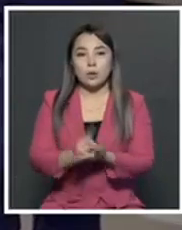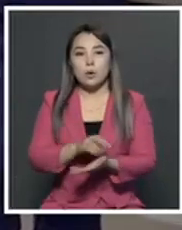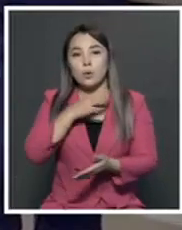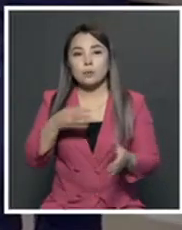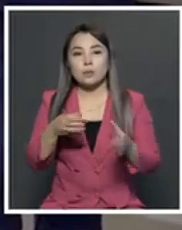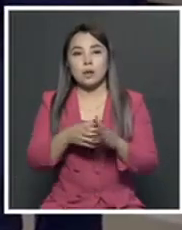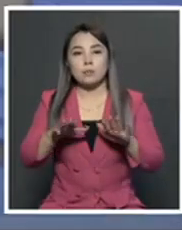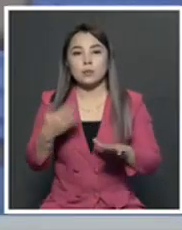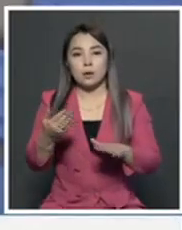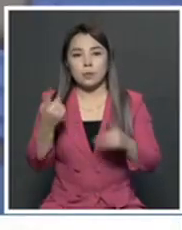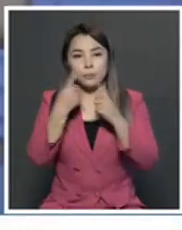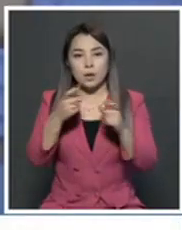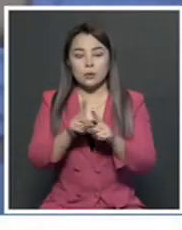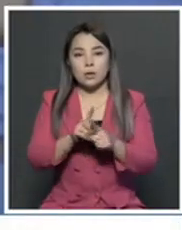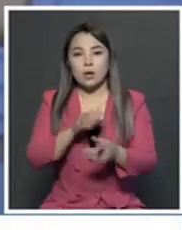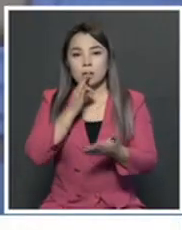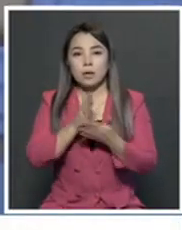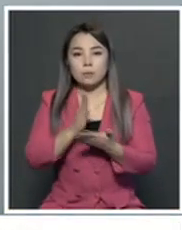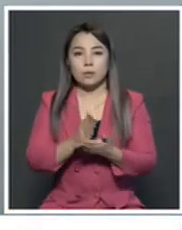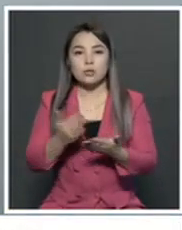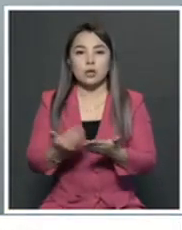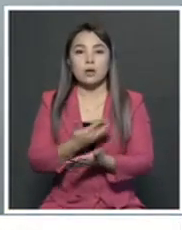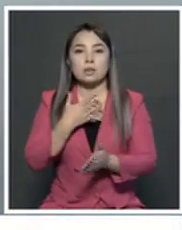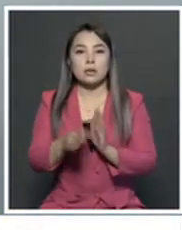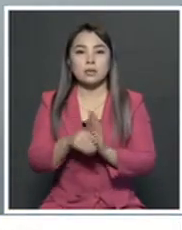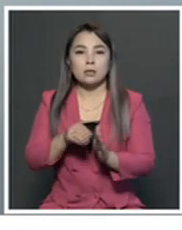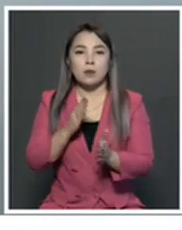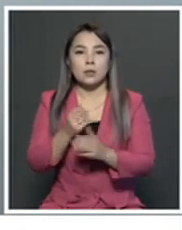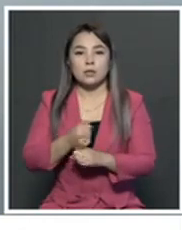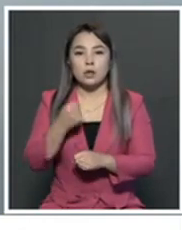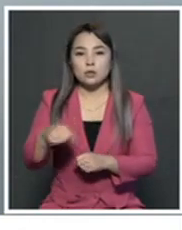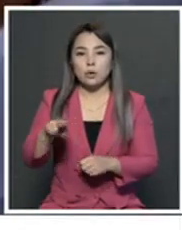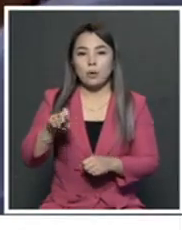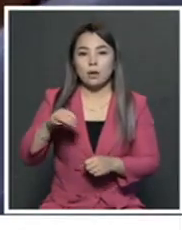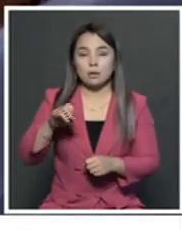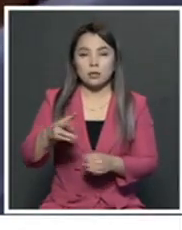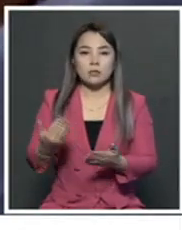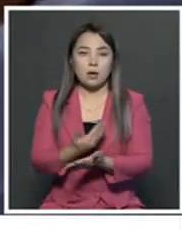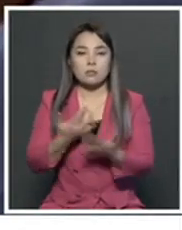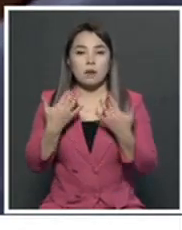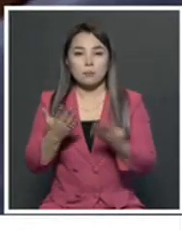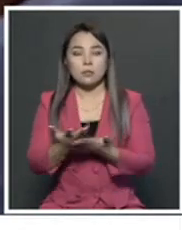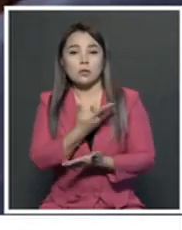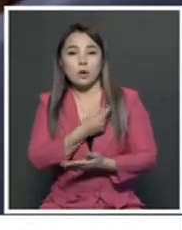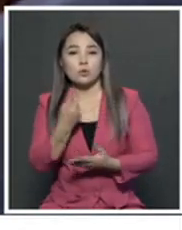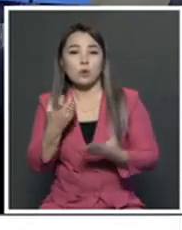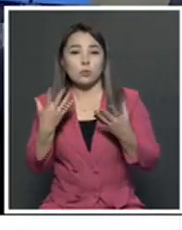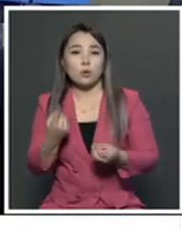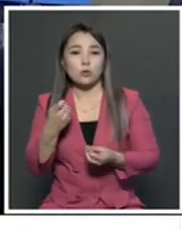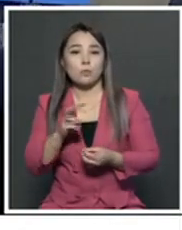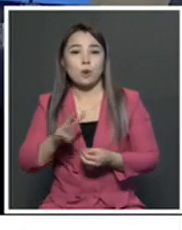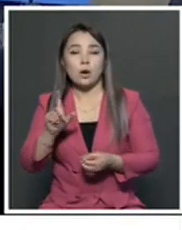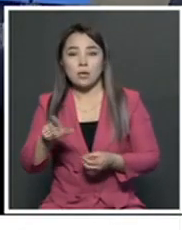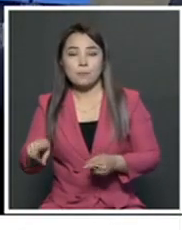штаттар коменданттық сағат жариялап жатыр. Ал елдің жаңадан сайланған президенті Джо Байден вакцинаға қатысты жаңа талап қойды. Екпе 100 күнде 100 миллион